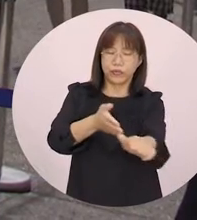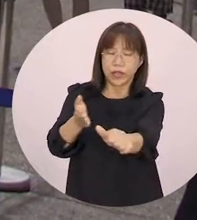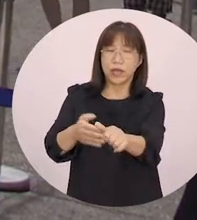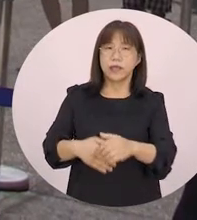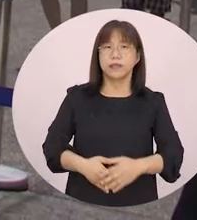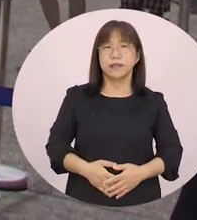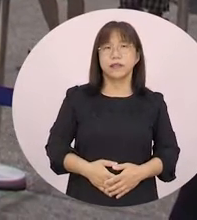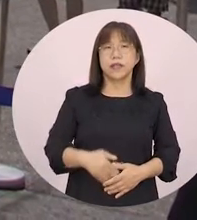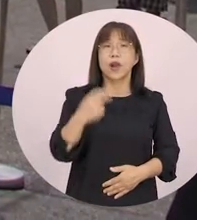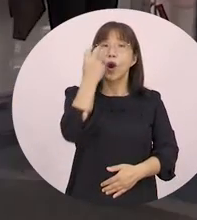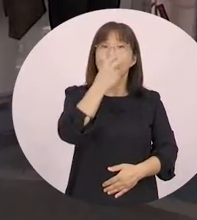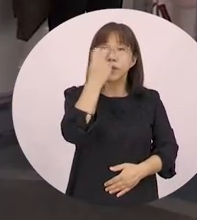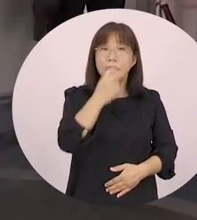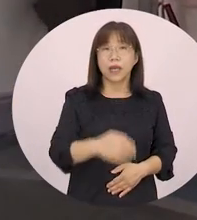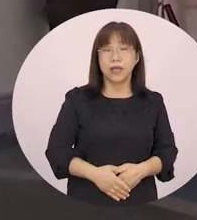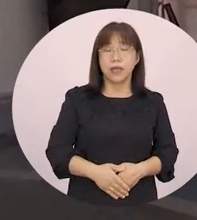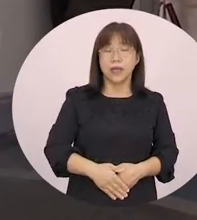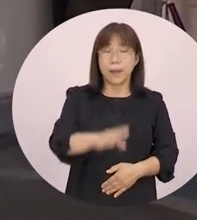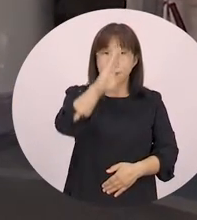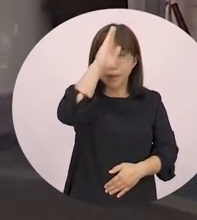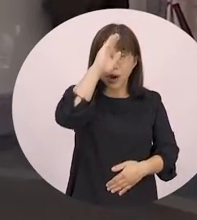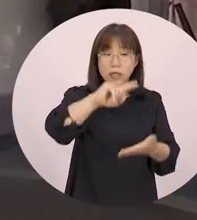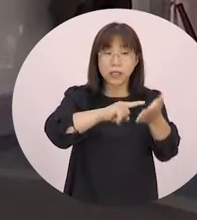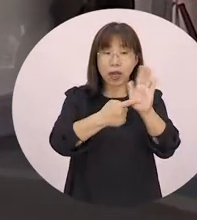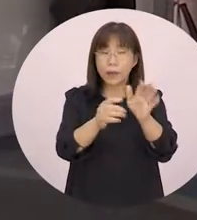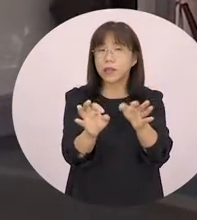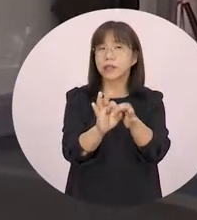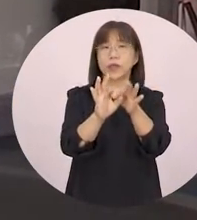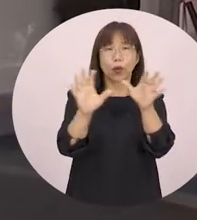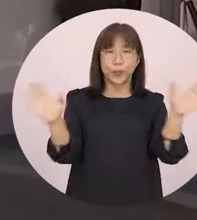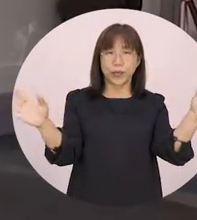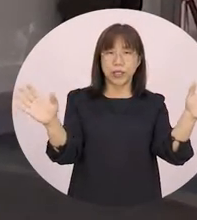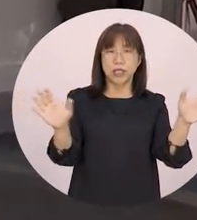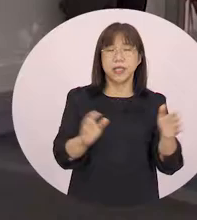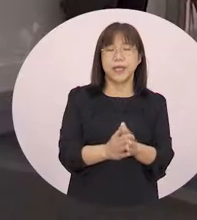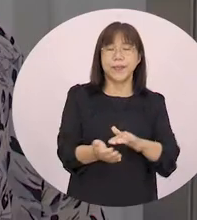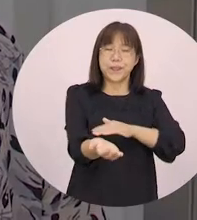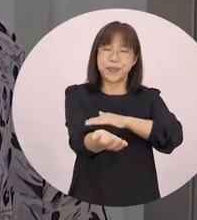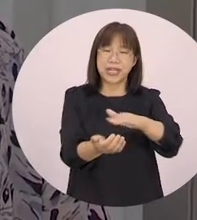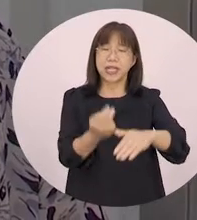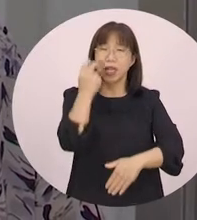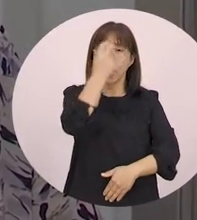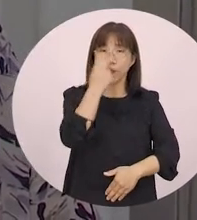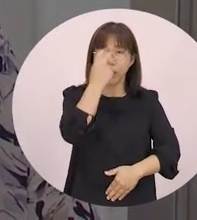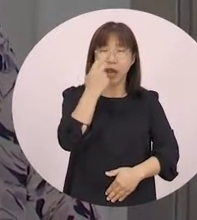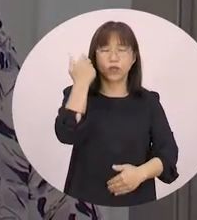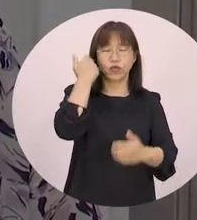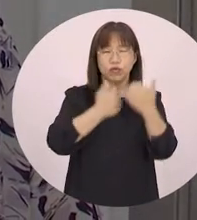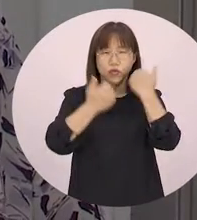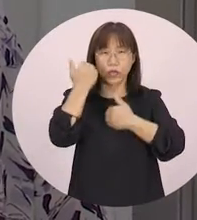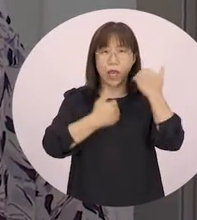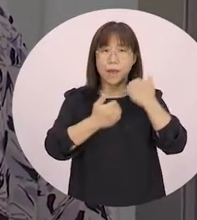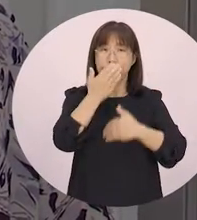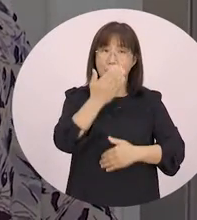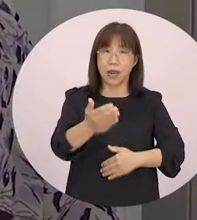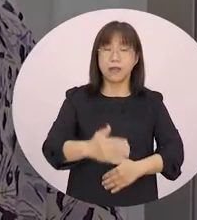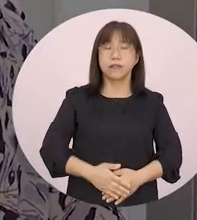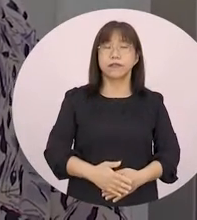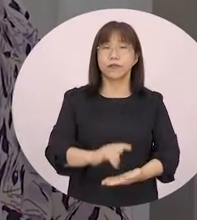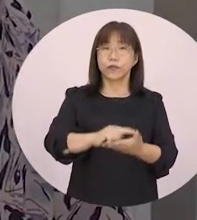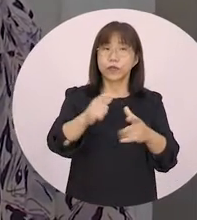것을 권장하고 있습니다. 검사는 증상 유무에 관계없이 강서구 선별진료소에서 누구나 받을 수